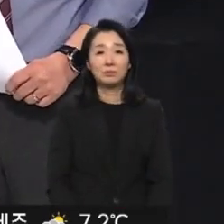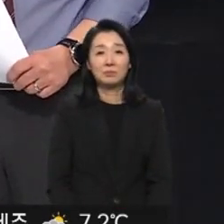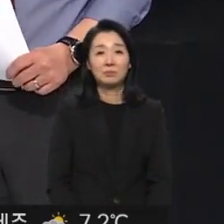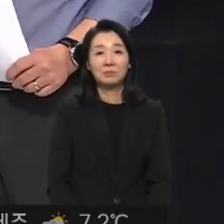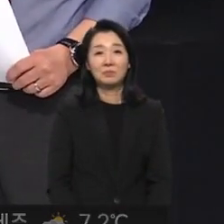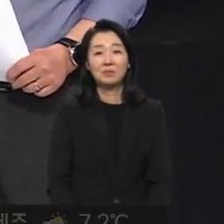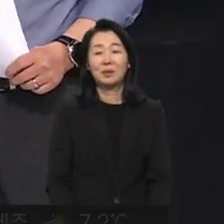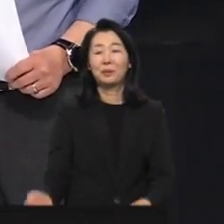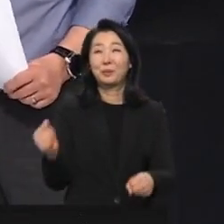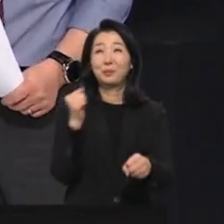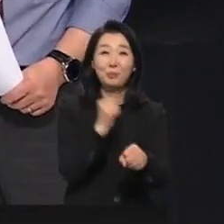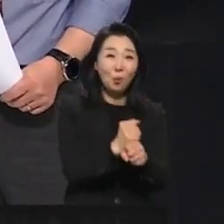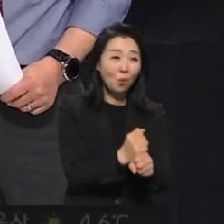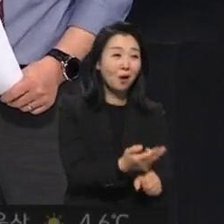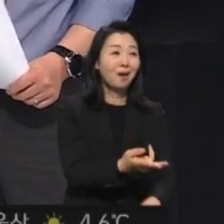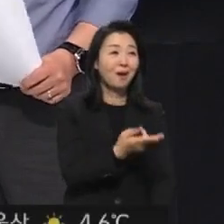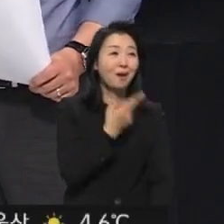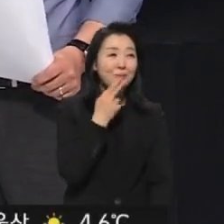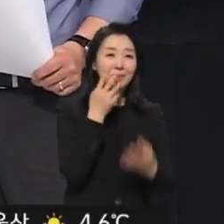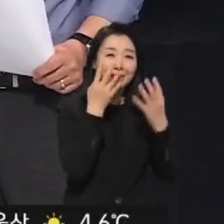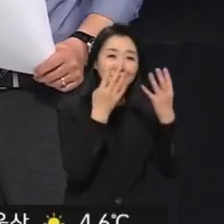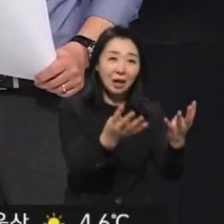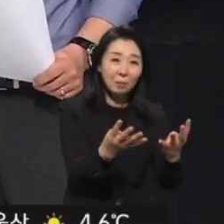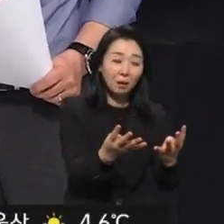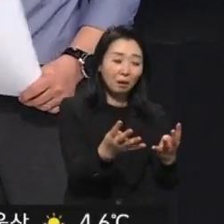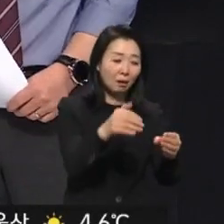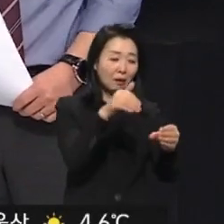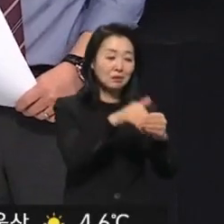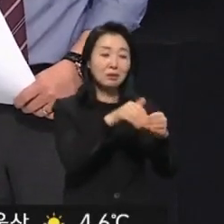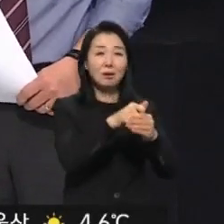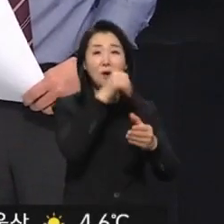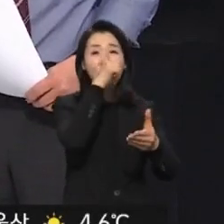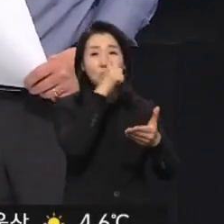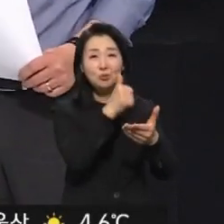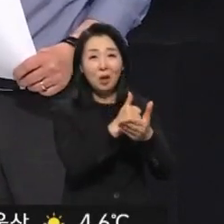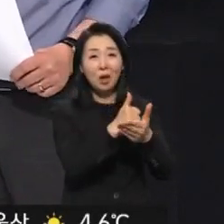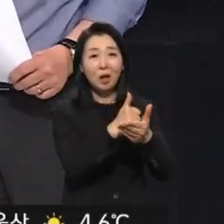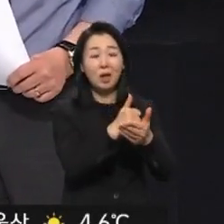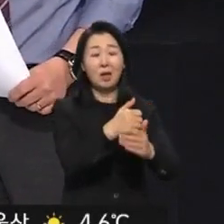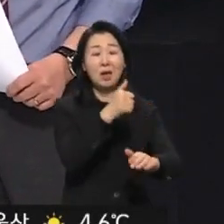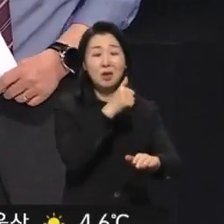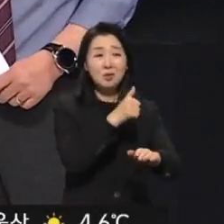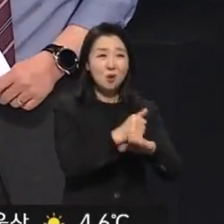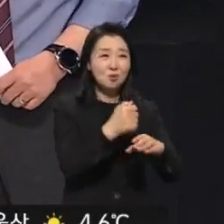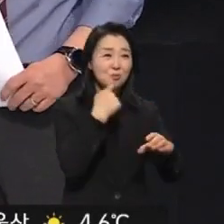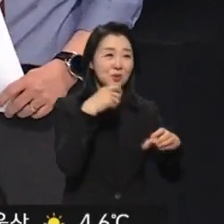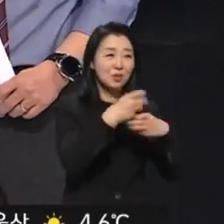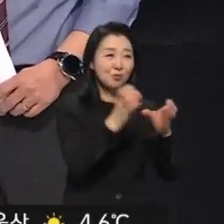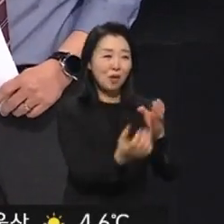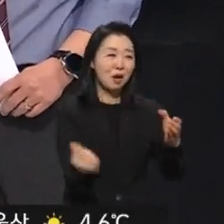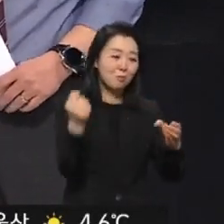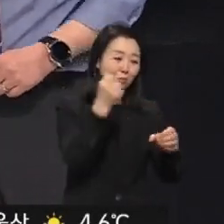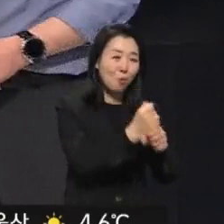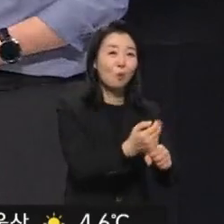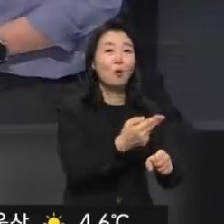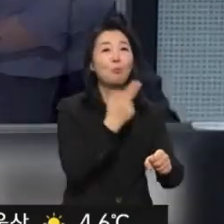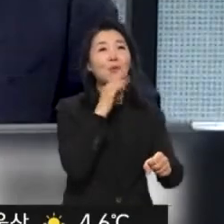논란이 된 복권 없는 사면, 선거 사범이기 때문에 복권을 안 하는 게 맞다는 주장도 내놨습니다.